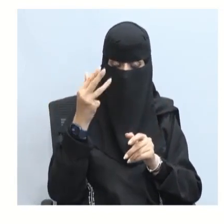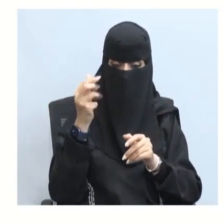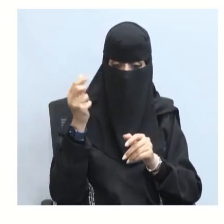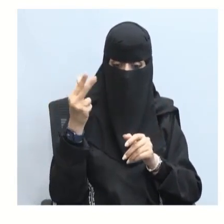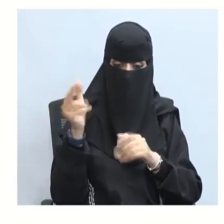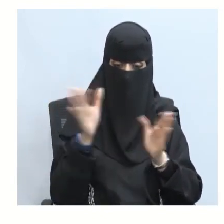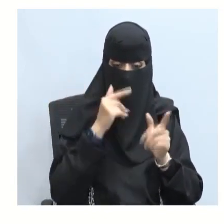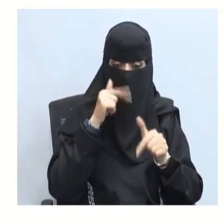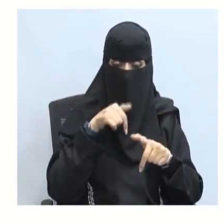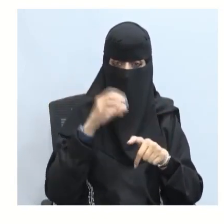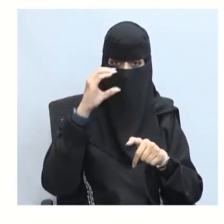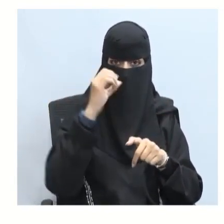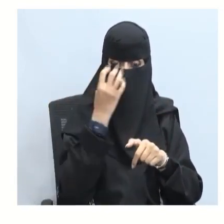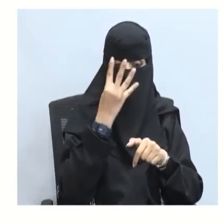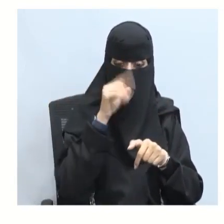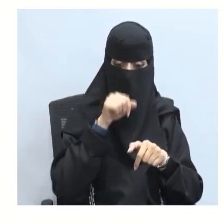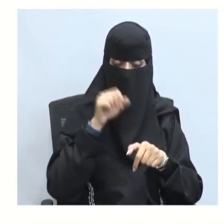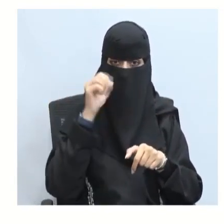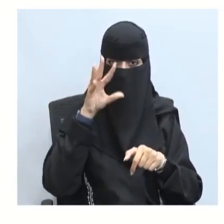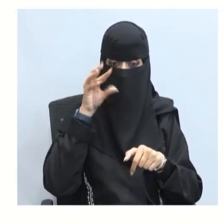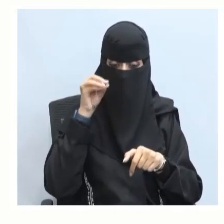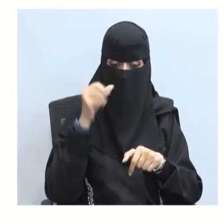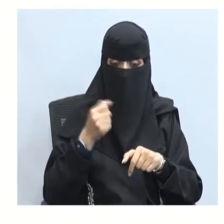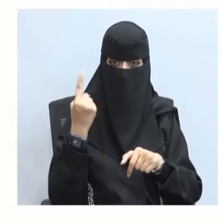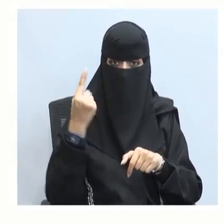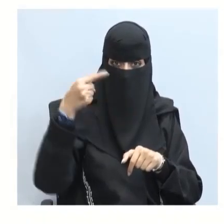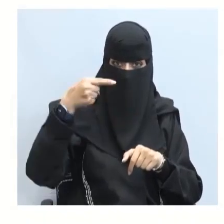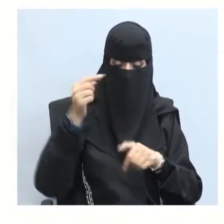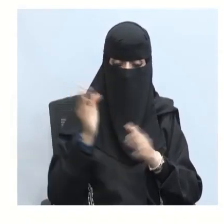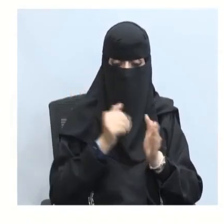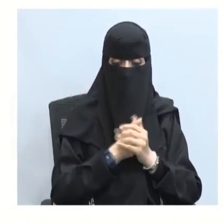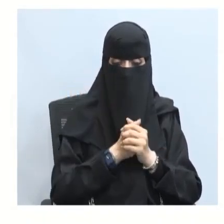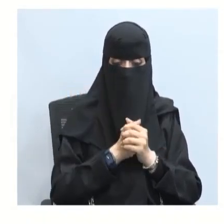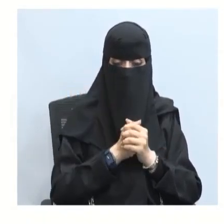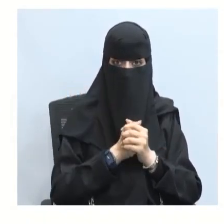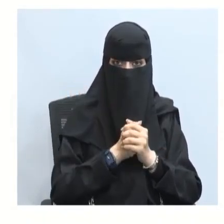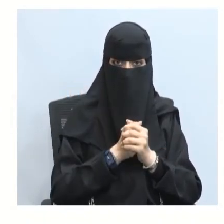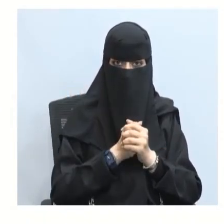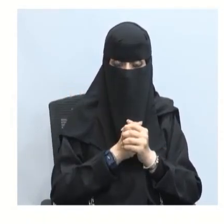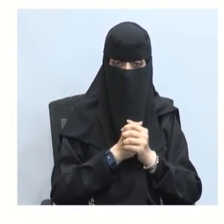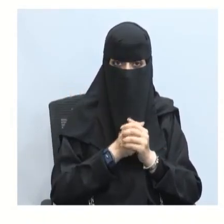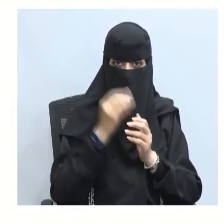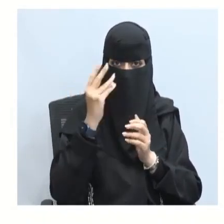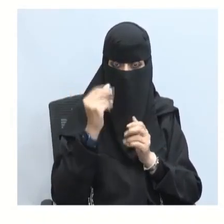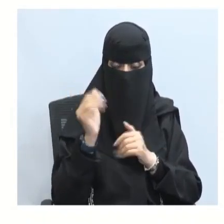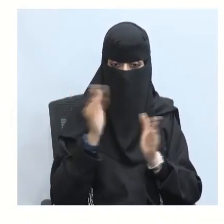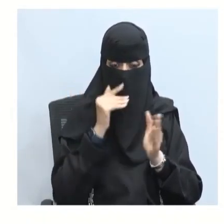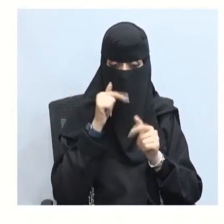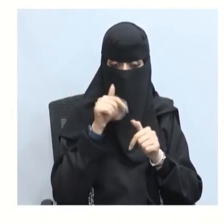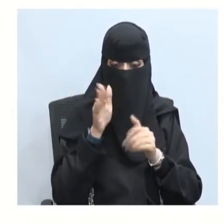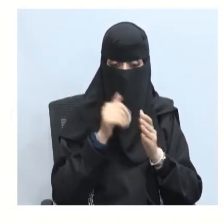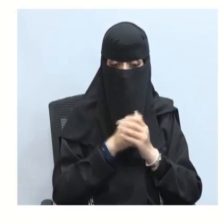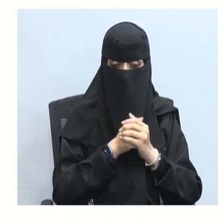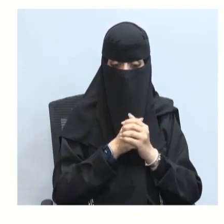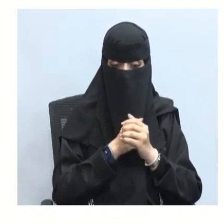هنا عندما تكون اربعه عندما تكون اربعه لاحظ معي عدد ذرات الكربون